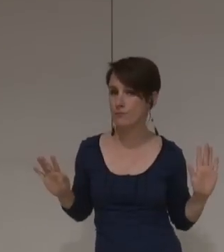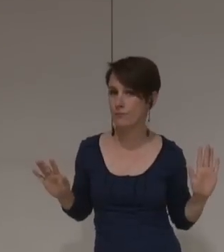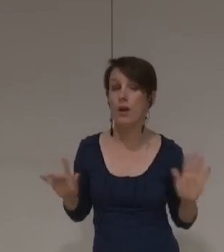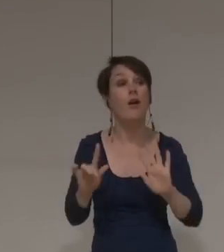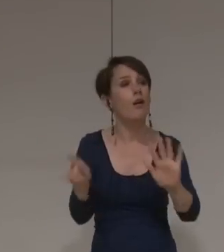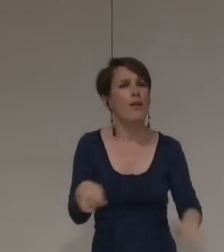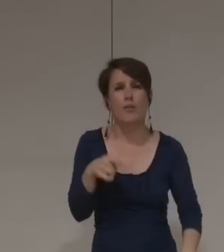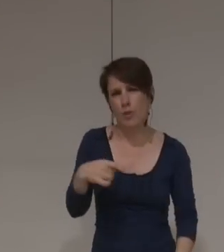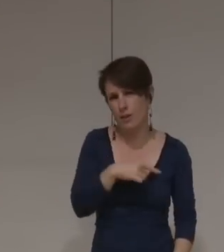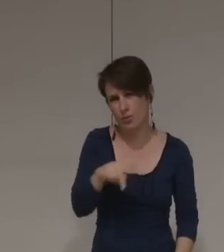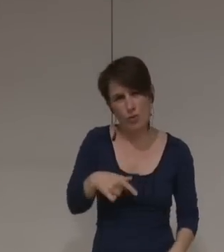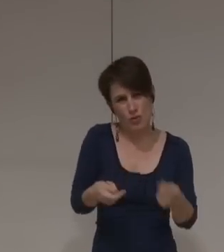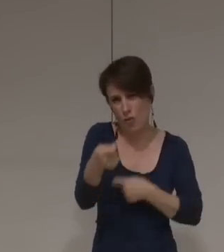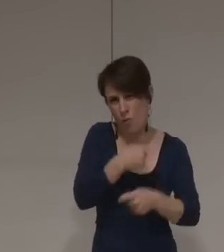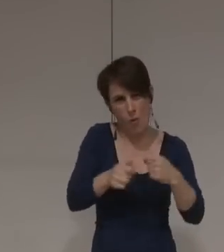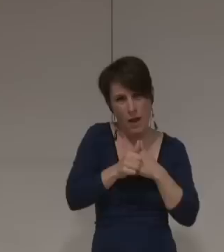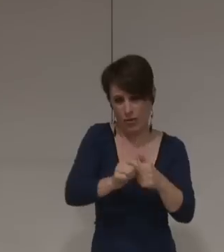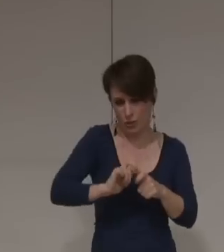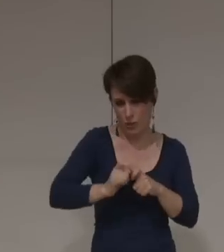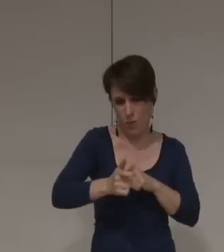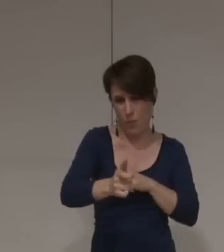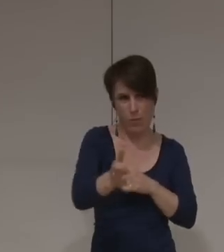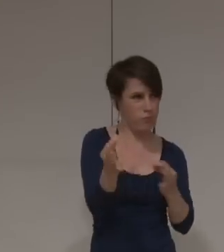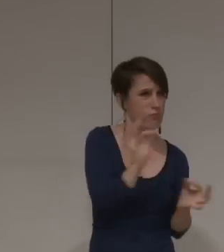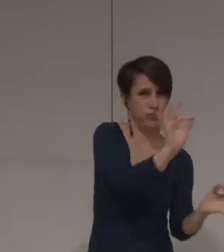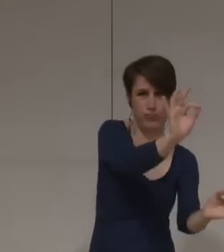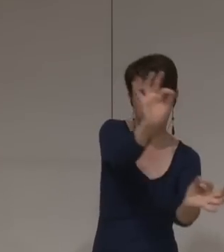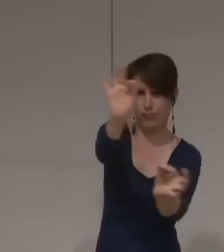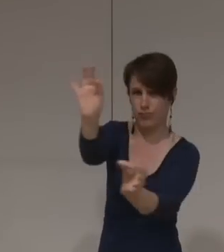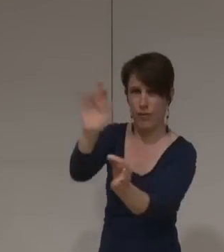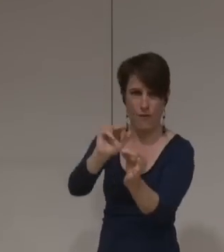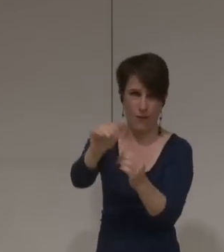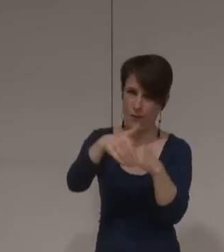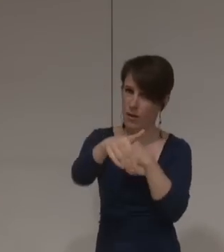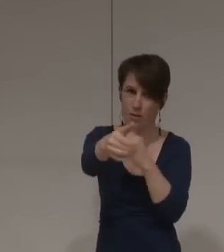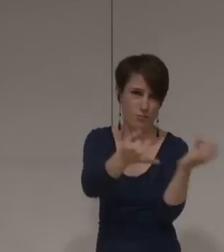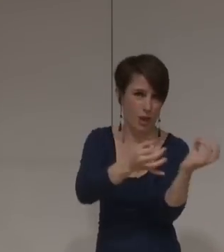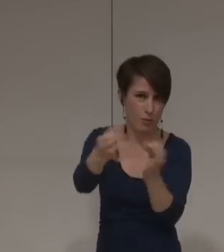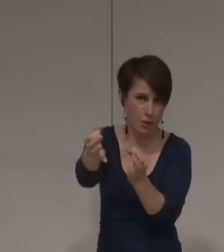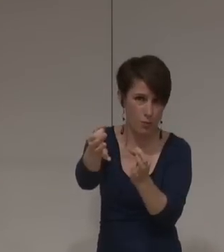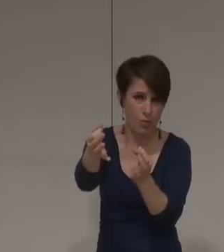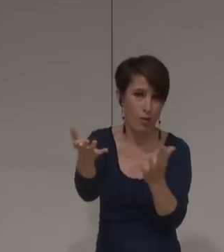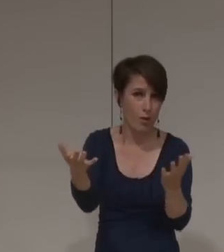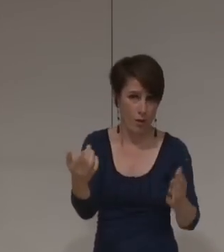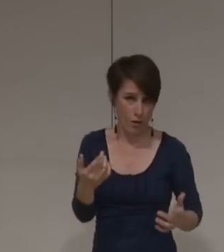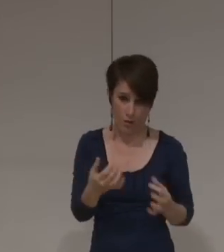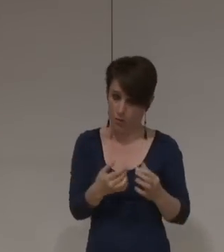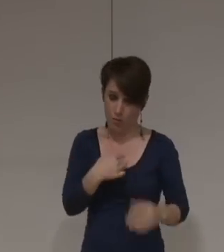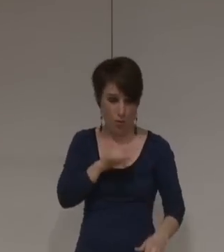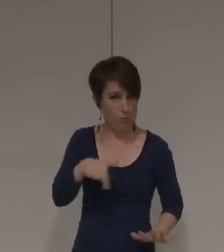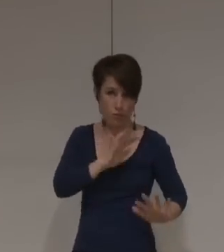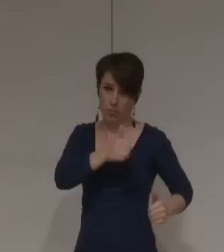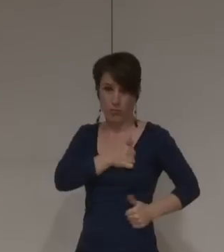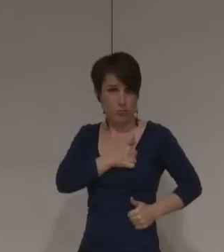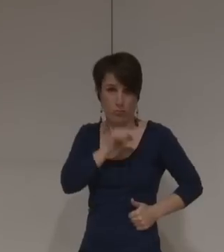l'exécution de ce marché et de l'atteinte des objectifs de performance qui nous oblige vis-à-vis